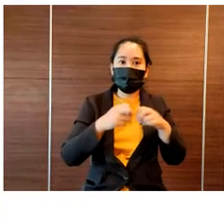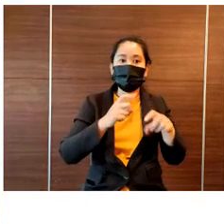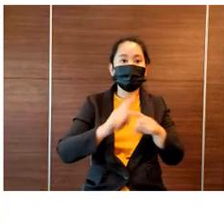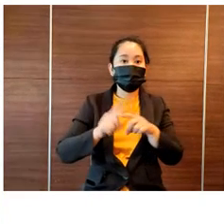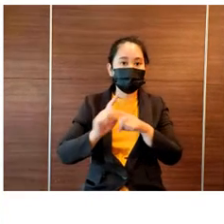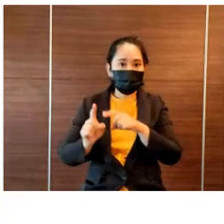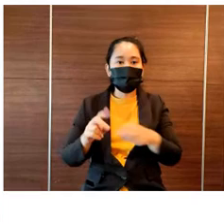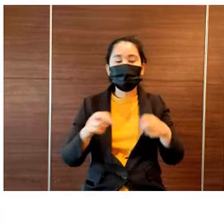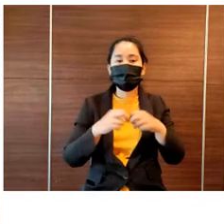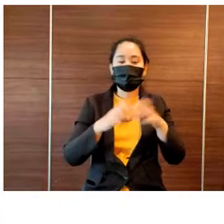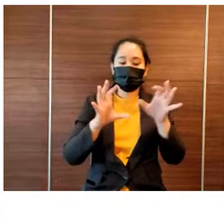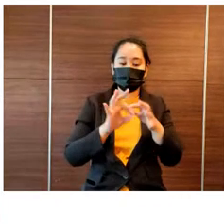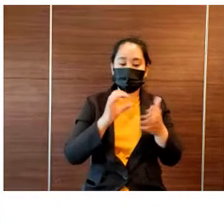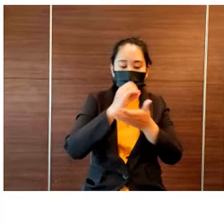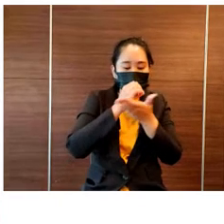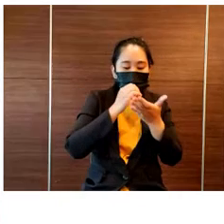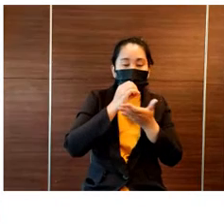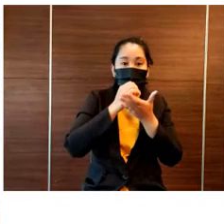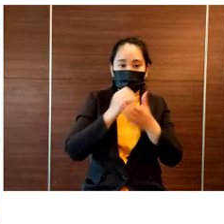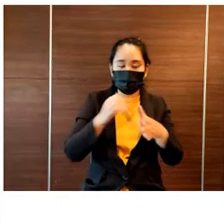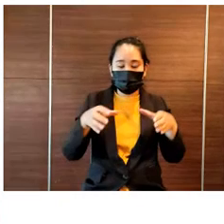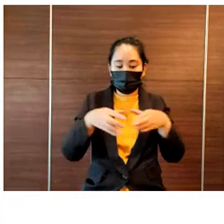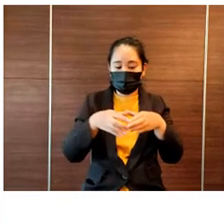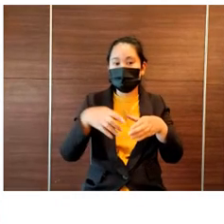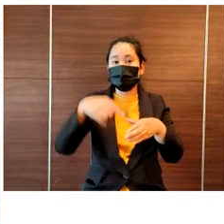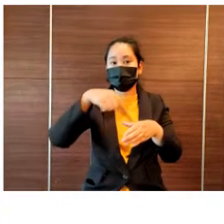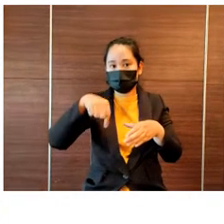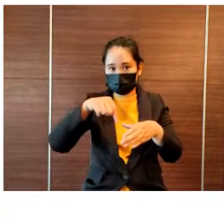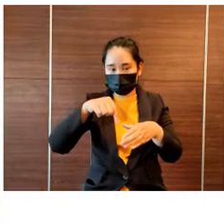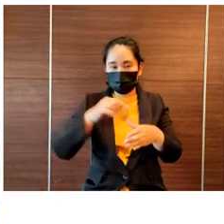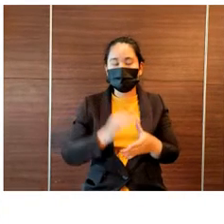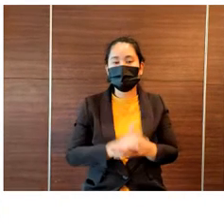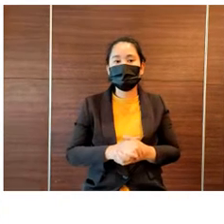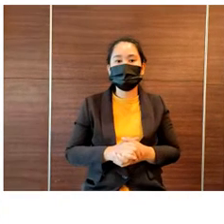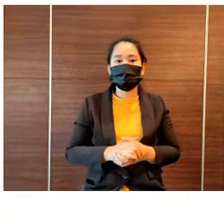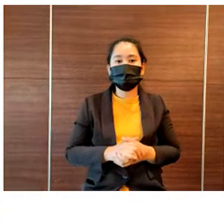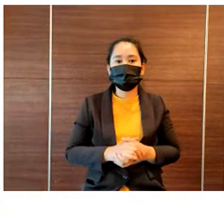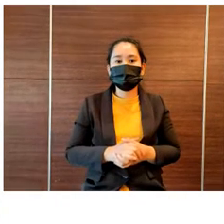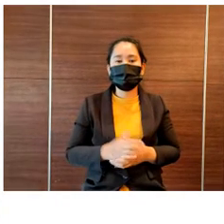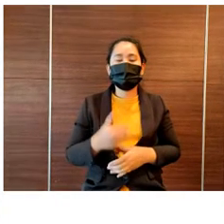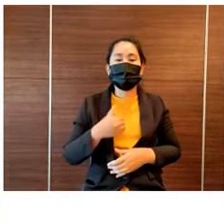ของงานด้านยาเสพติดเนาะ อย่างที่พี่จ๋